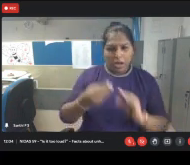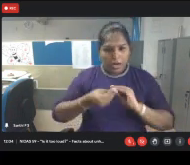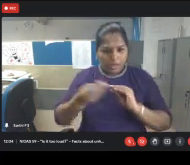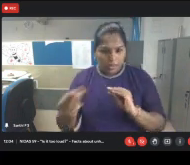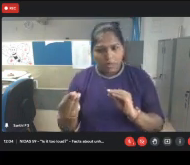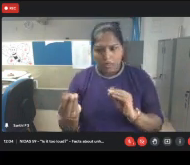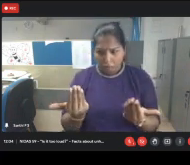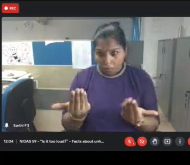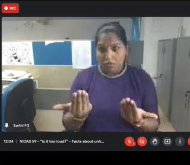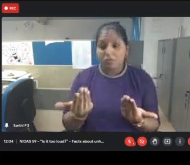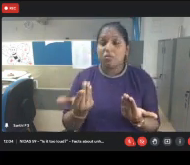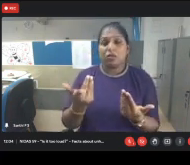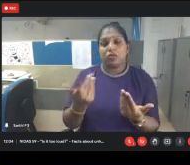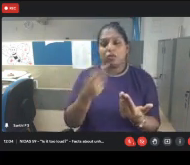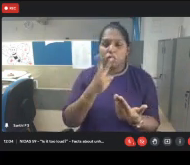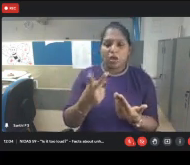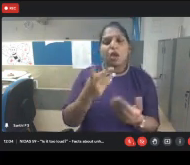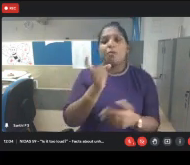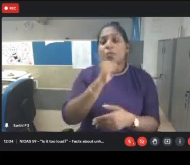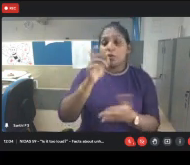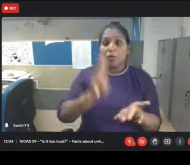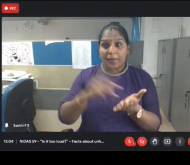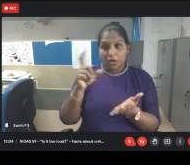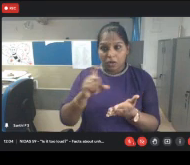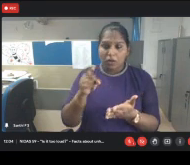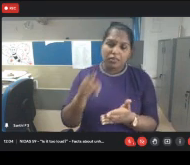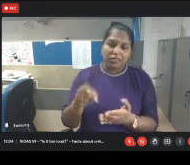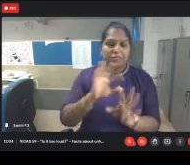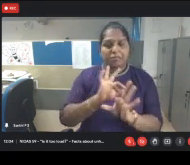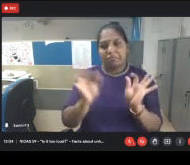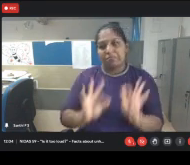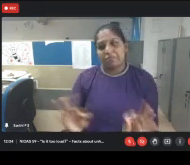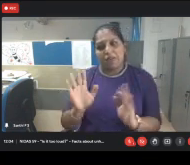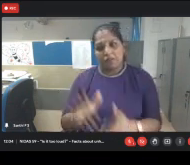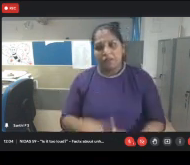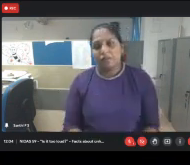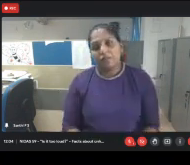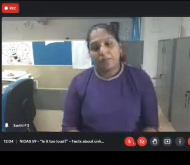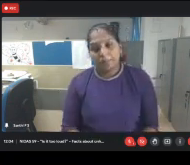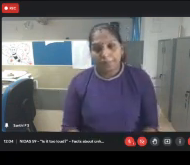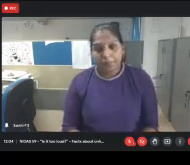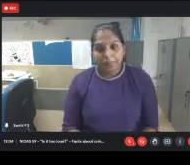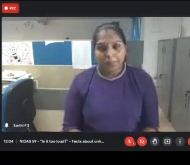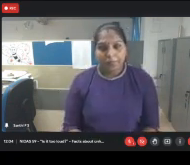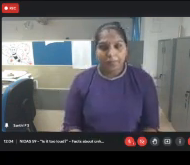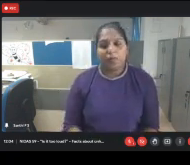നമുക്ക് കൃത്യമായിട്ട് ചെയ്യാൻ പറ്റുന്നതെന്ന്. ഇല്ല എങ്കിൽ കോഴിക്കോട് മെഡിക്കൽ കോളേജിൽ നമുക്ക് അതിന്റെ ഫെസിലിറ്റി ഉണ്ട്.